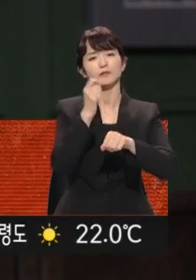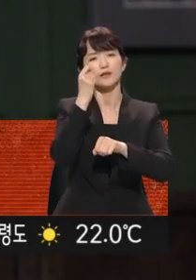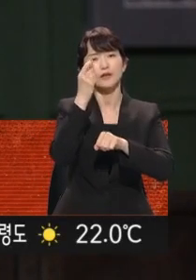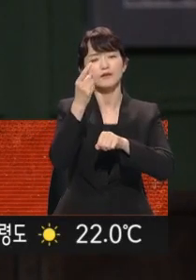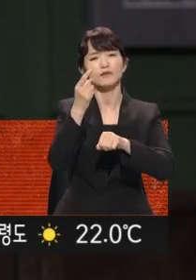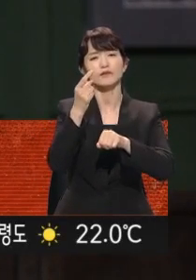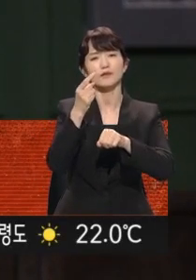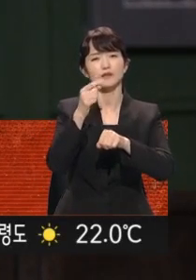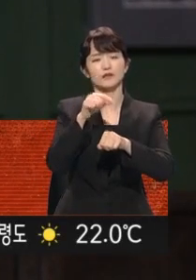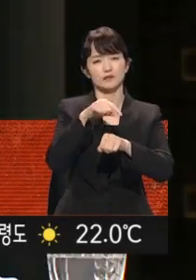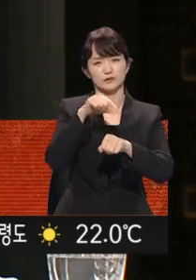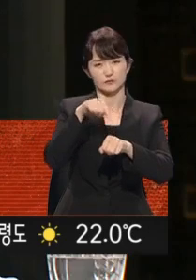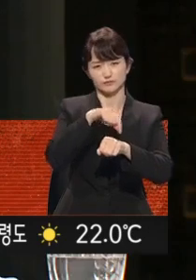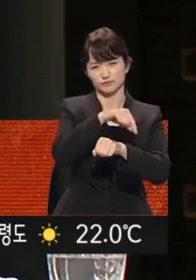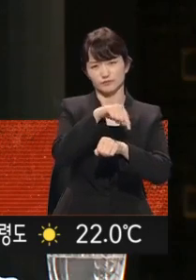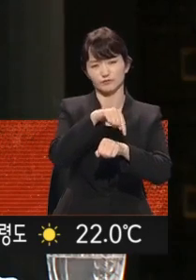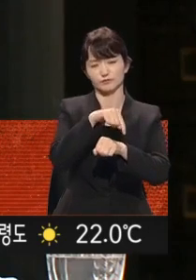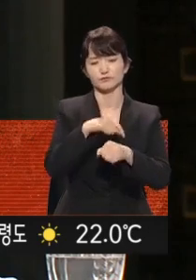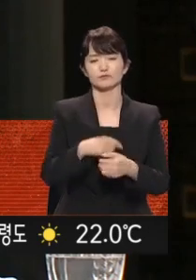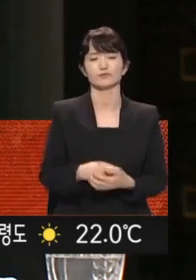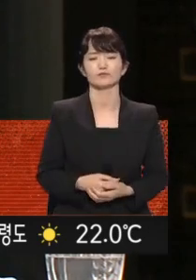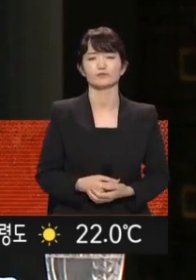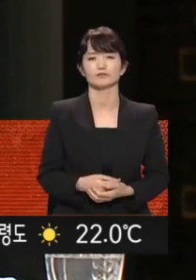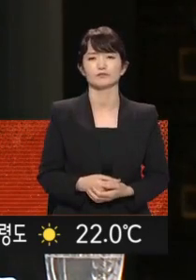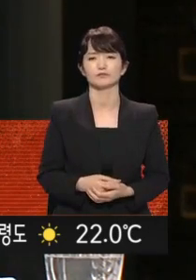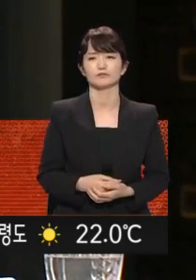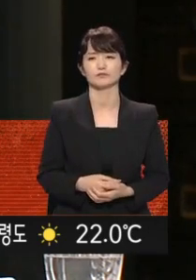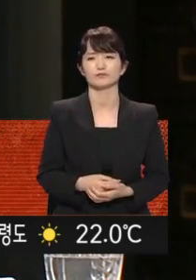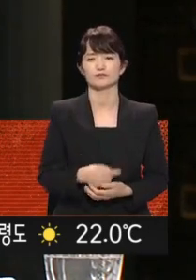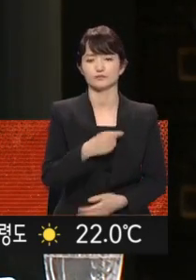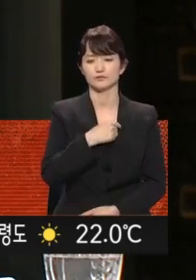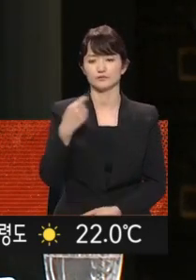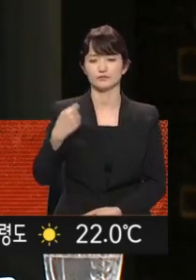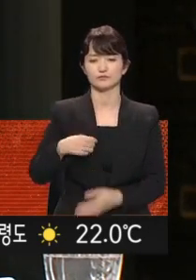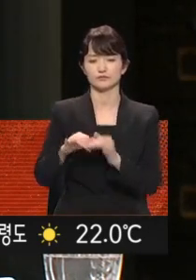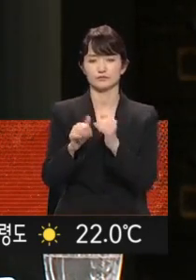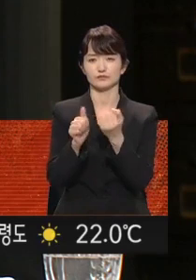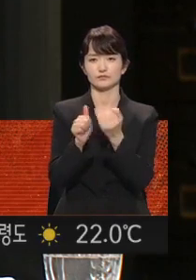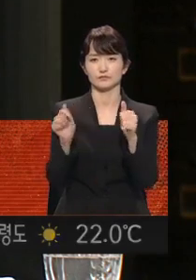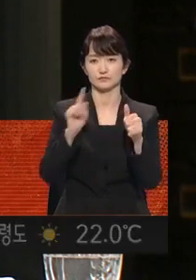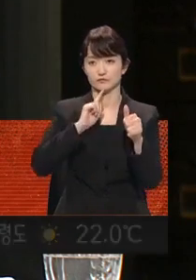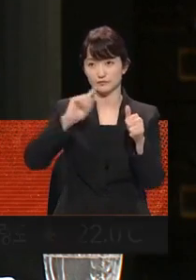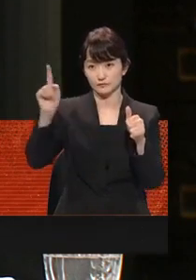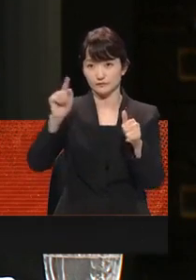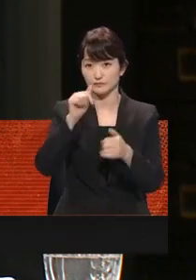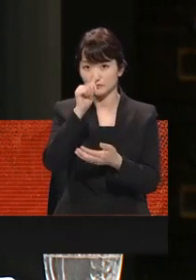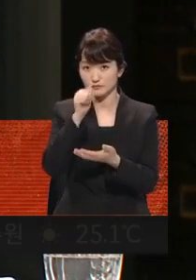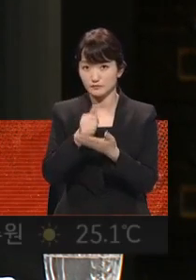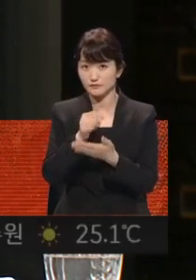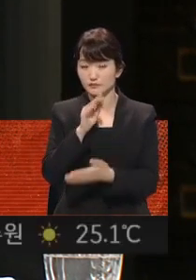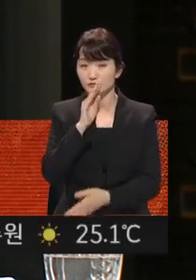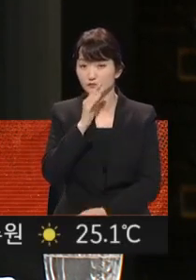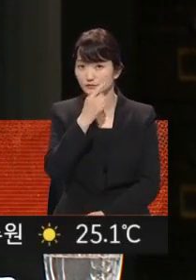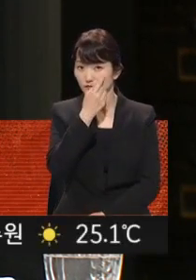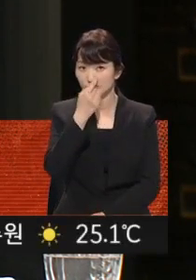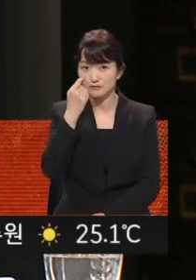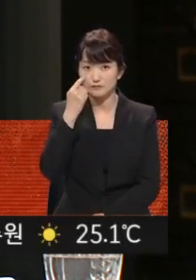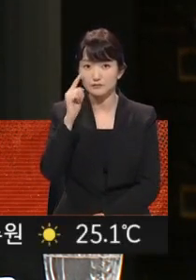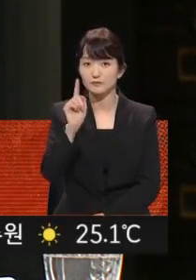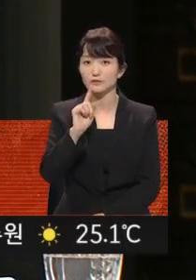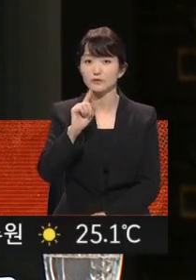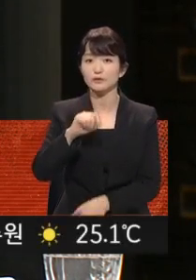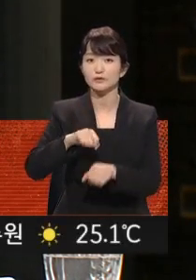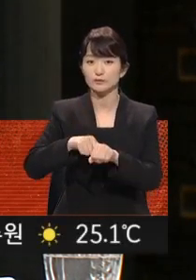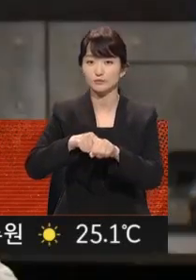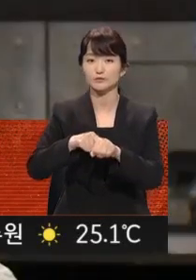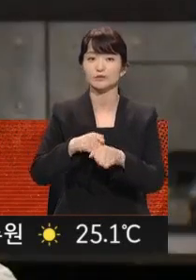합니다 박 변호사님 일단 저 기소된 중국인 부부의 어떤 그런 혐의가 사실로 입증이 된다면 어떤 처벌 받나요 자